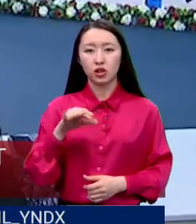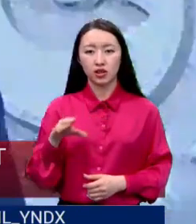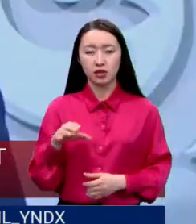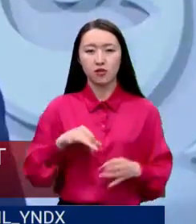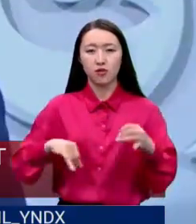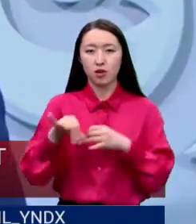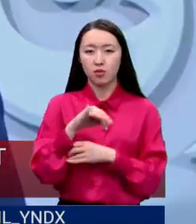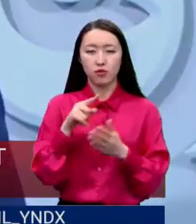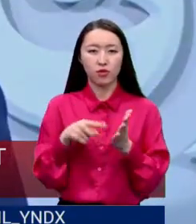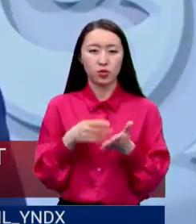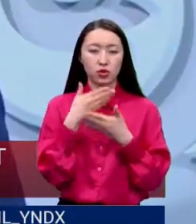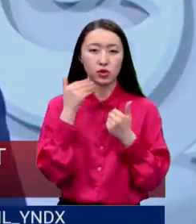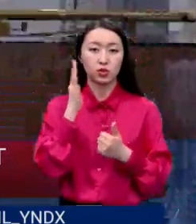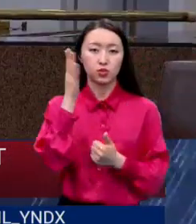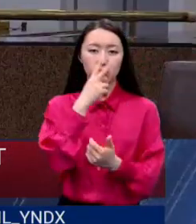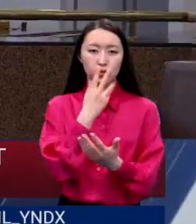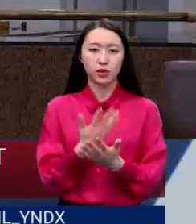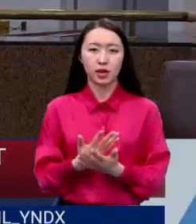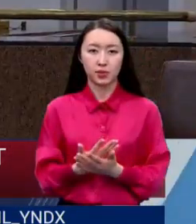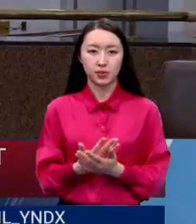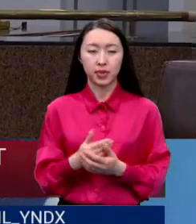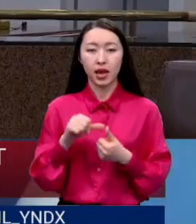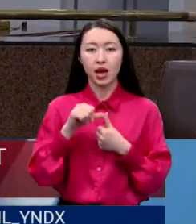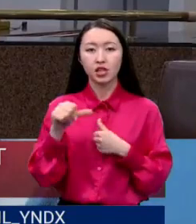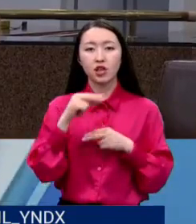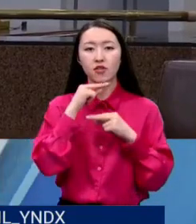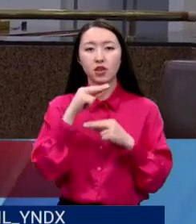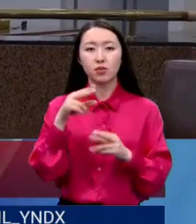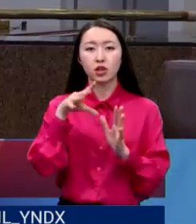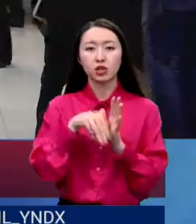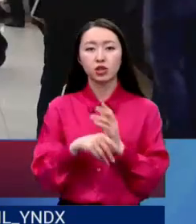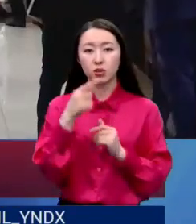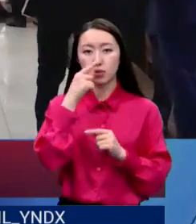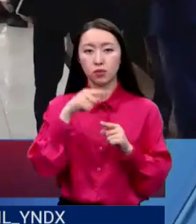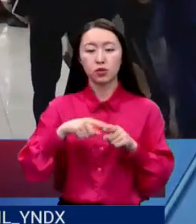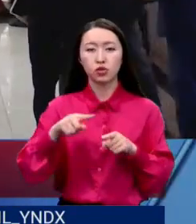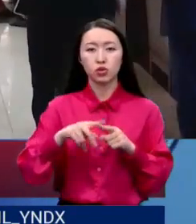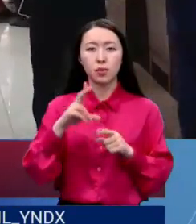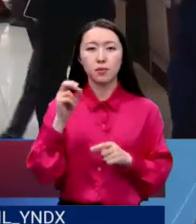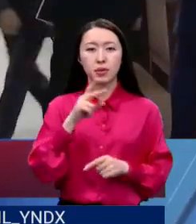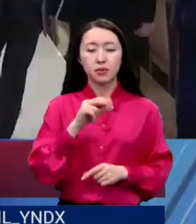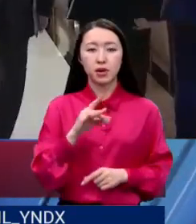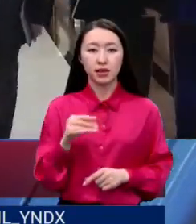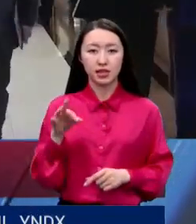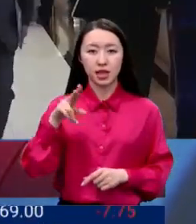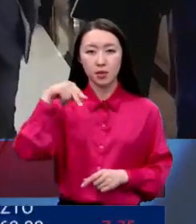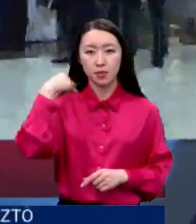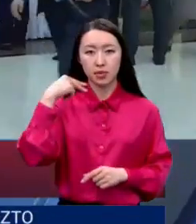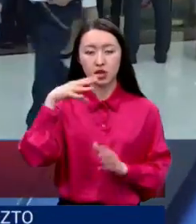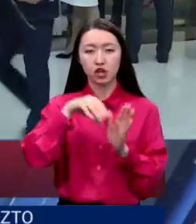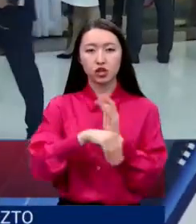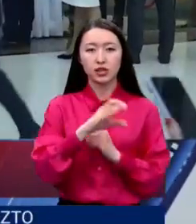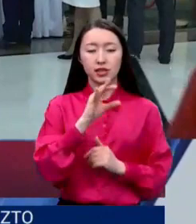стоит, будущее покажет. Отдельного внимания заслуживает грядущая беспартийность президента, членов ЦИК,